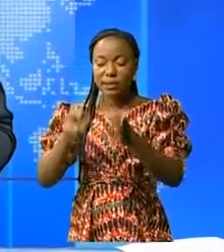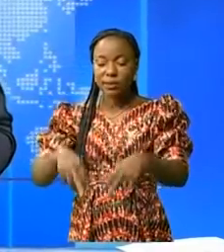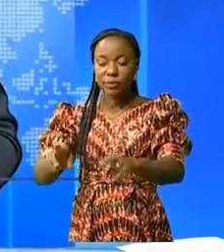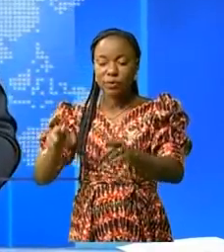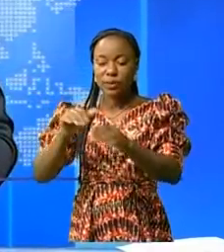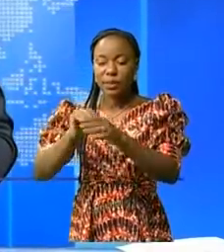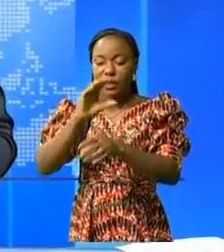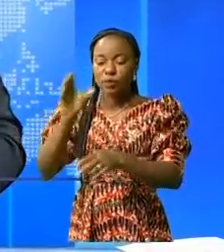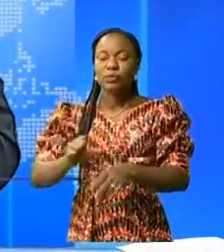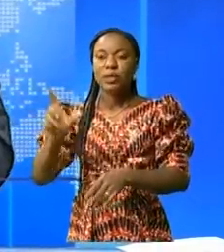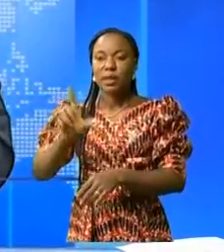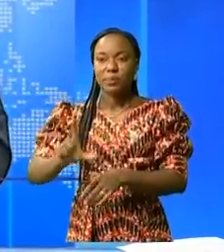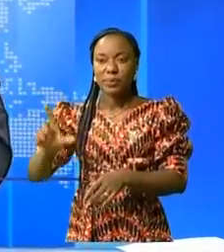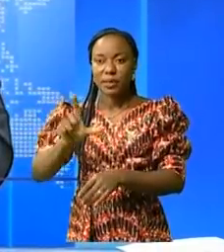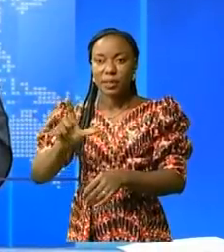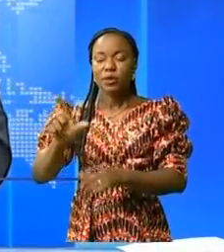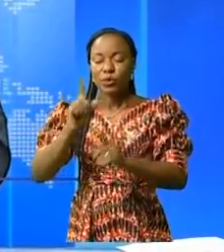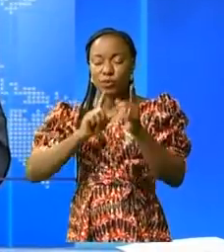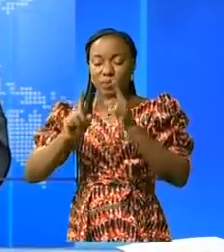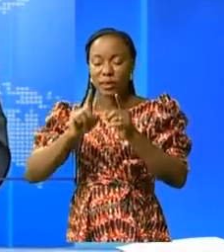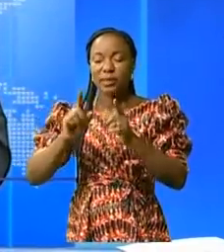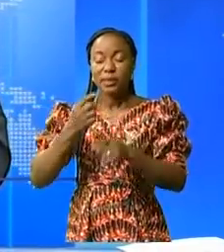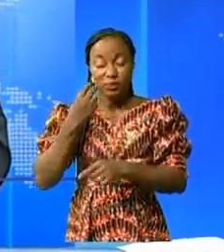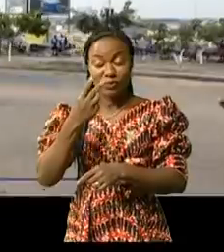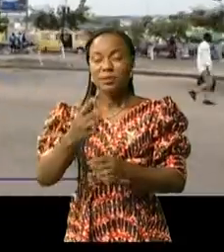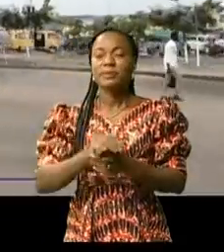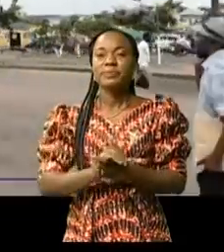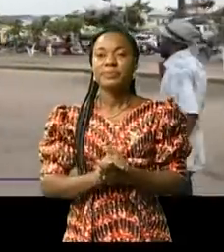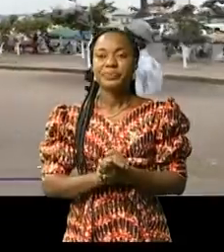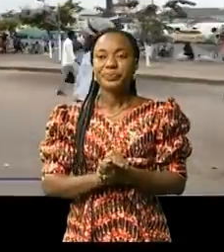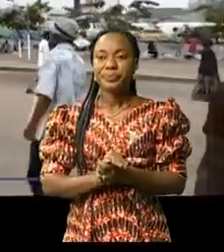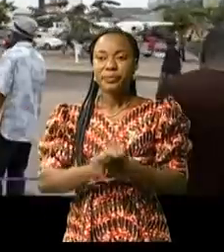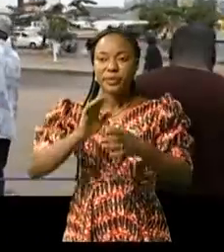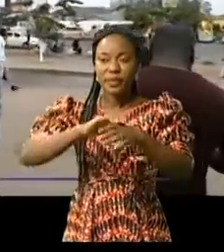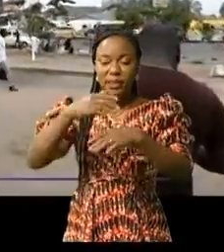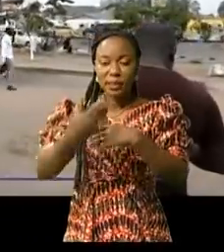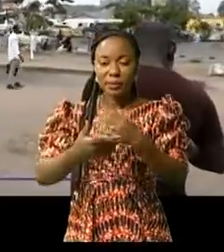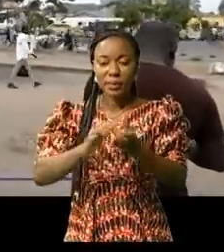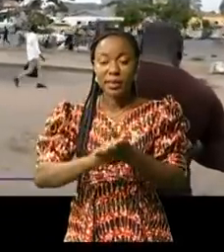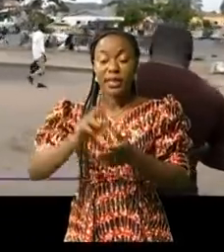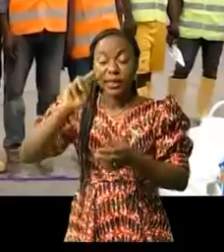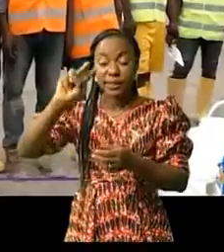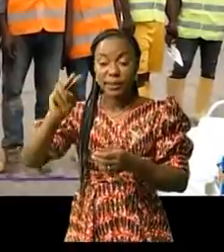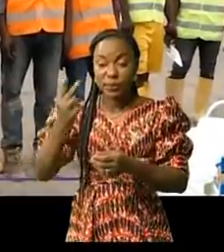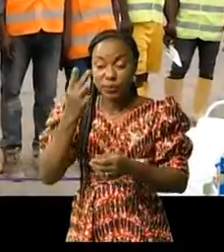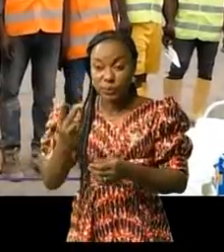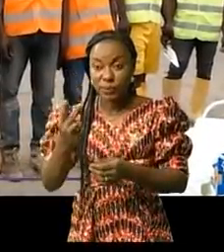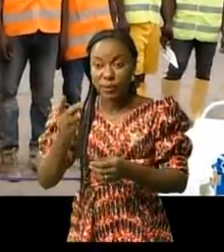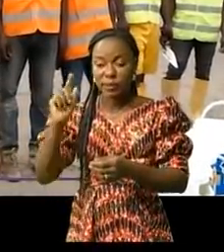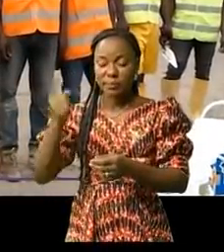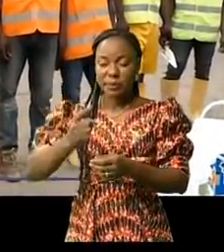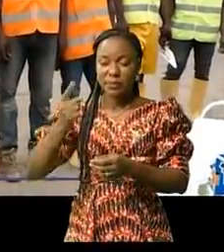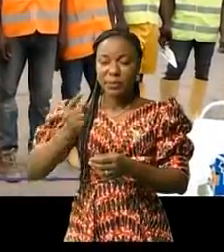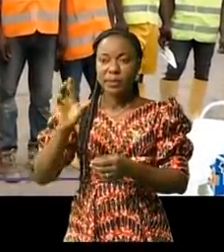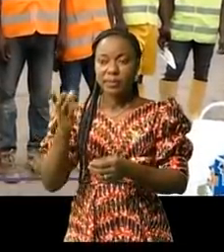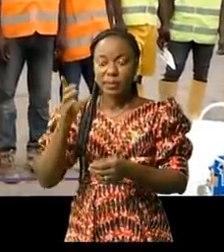commune de limete c'est un commentaire de joël makela après la pause des deux premières pierres de construction des parkings moderne